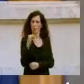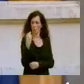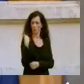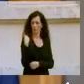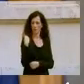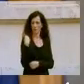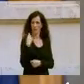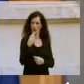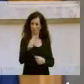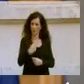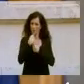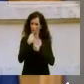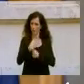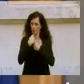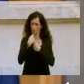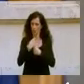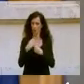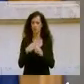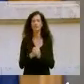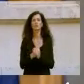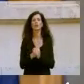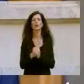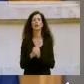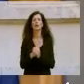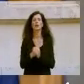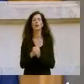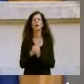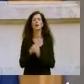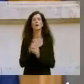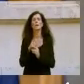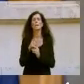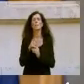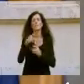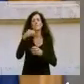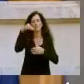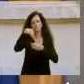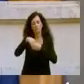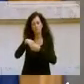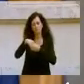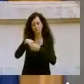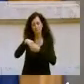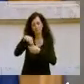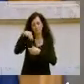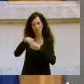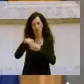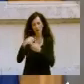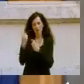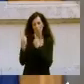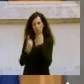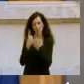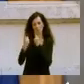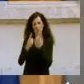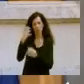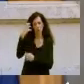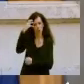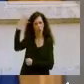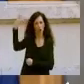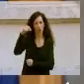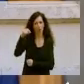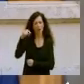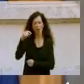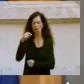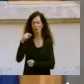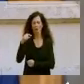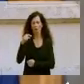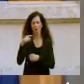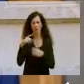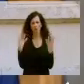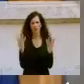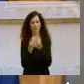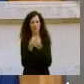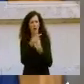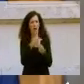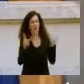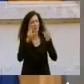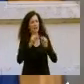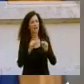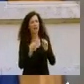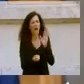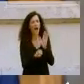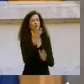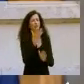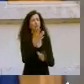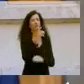rimpasto di governo non ha nulla a che vedere con un progetto di rinascita del paese quindi se ci confrontiamo